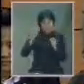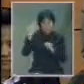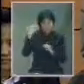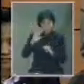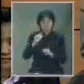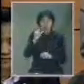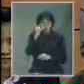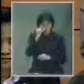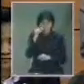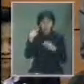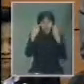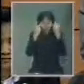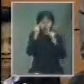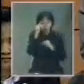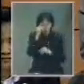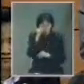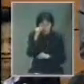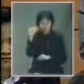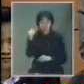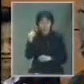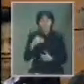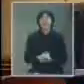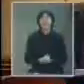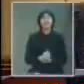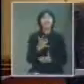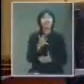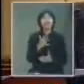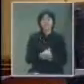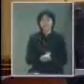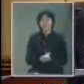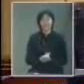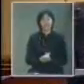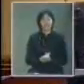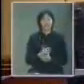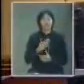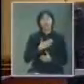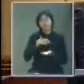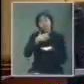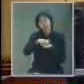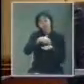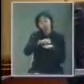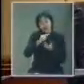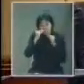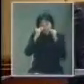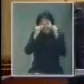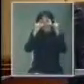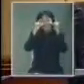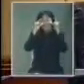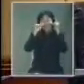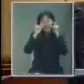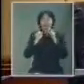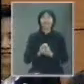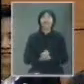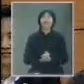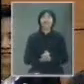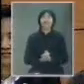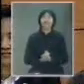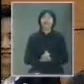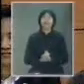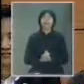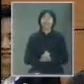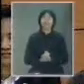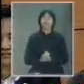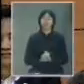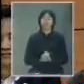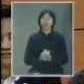ครับไม่ง่วงนะผมเอามาเรื่องตื่นตาตื่นใจท่านละท่านต้องกล้าแล้ว